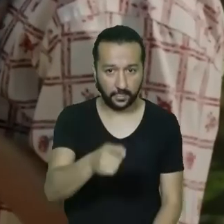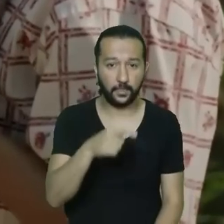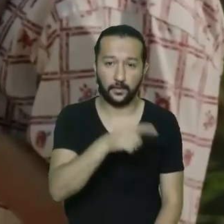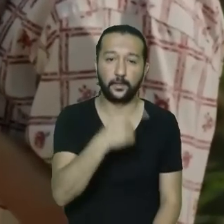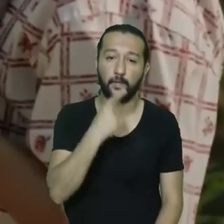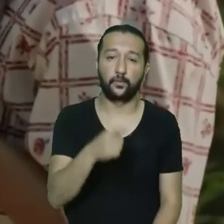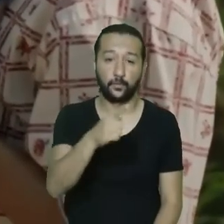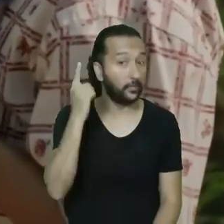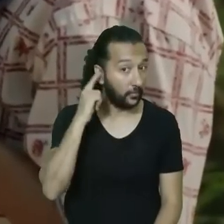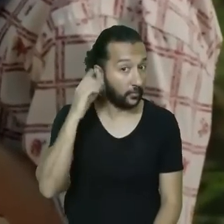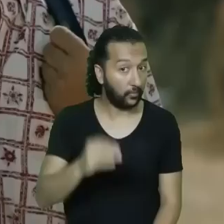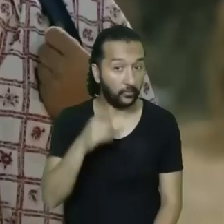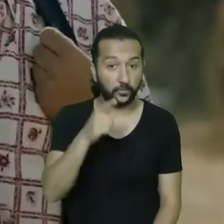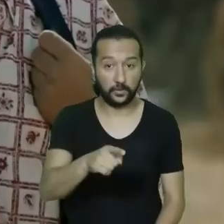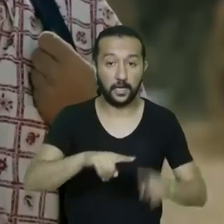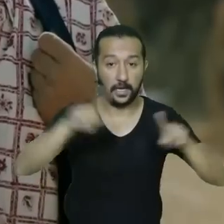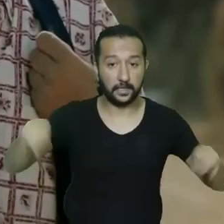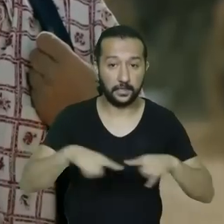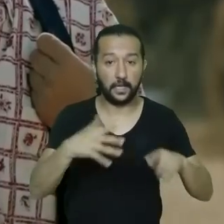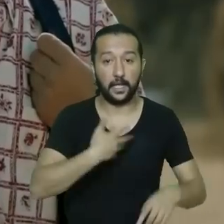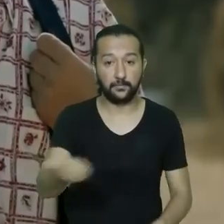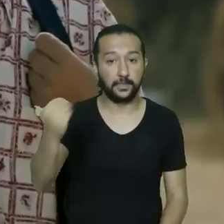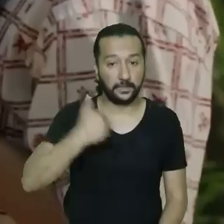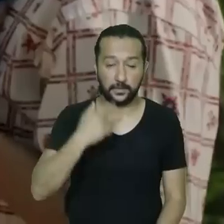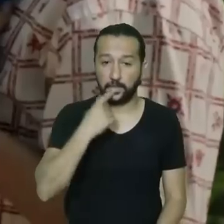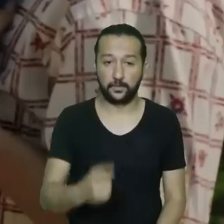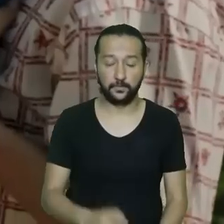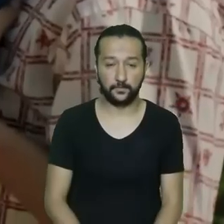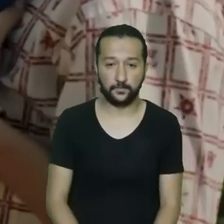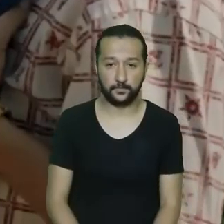Hay diyorum, bir duyan olduysa, haritayı almaya geldiyse diyorum.